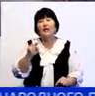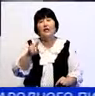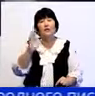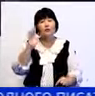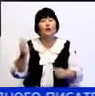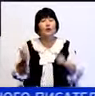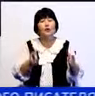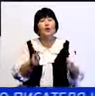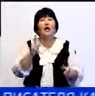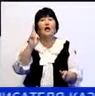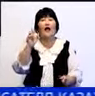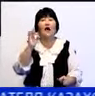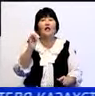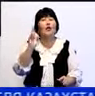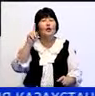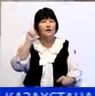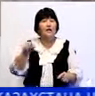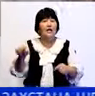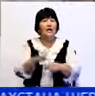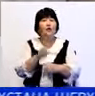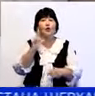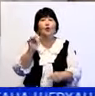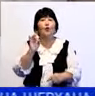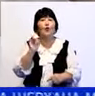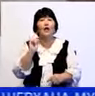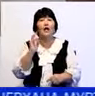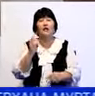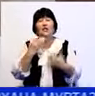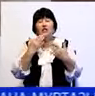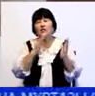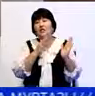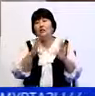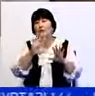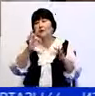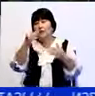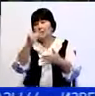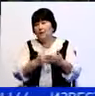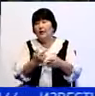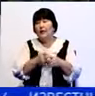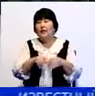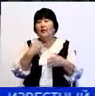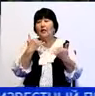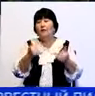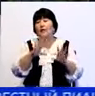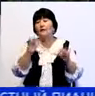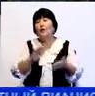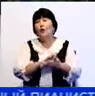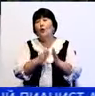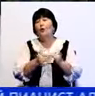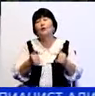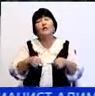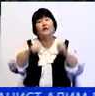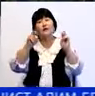будут готовить хари, тех, кто знает наизусть Коран и читает его с соблюдением всех канонов. Для этого предусмотрены все условия